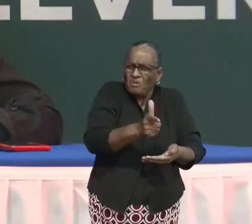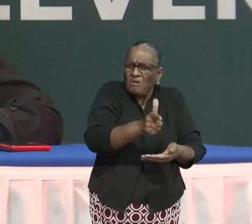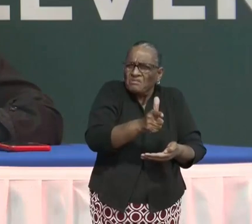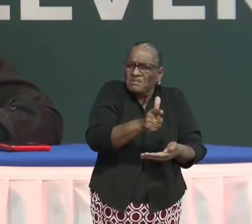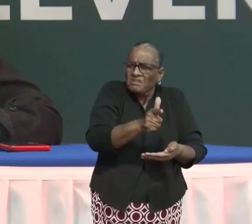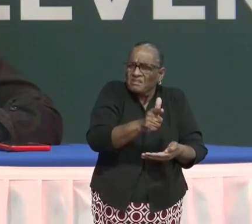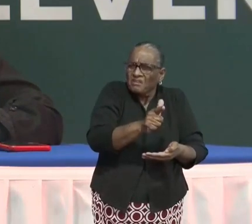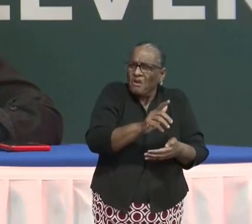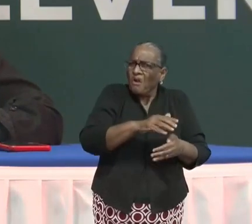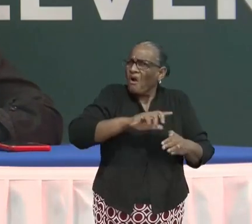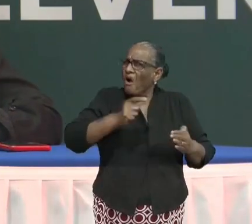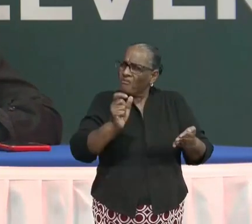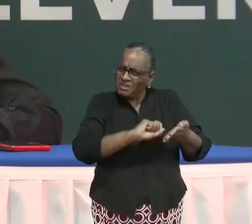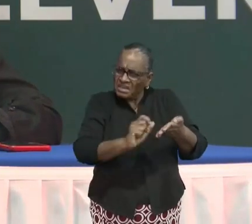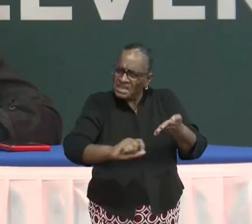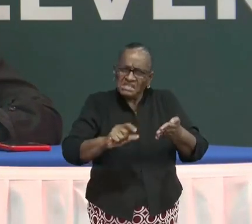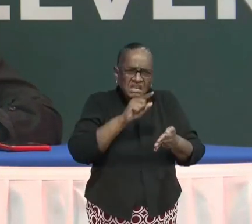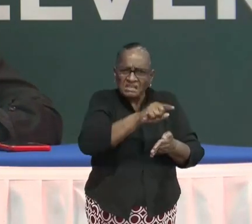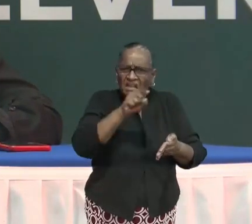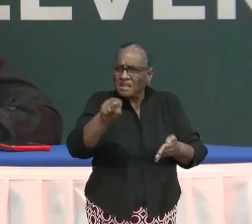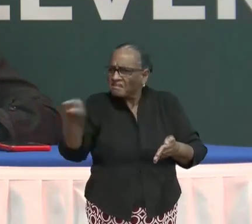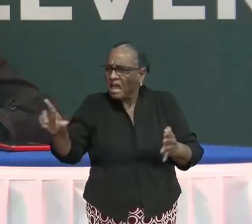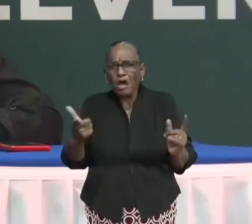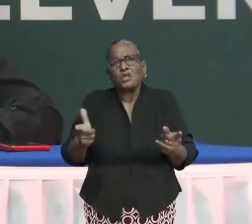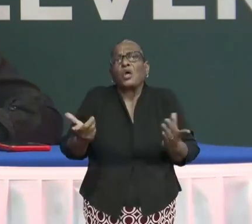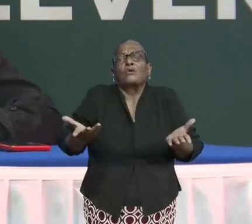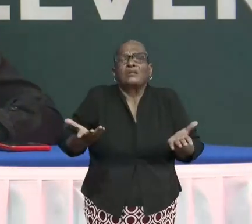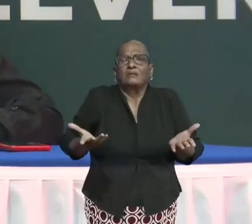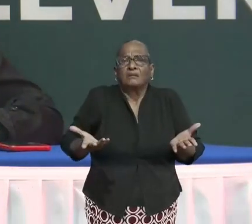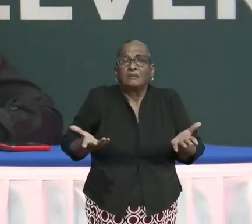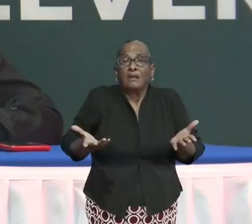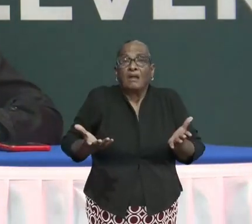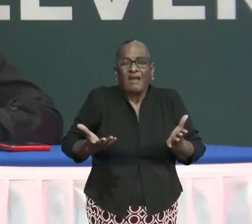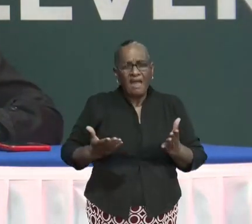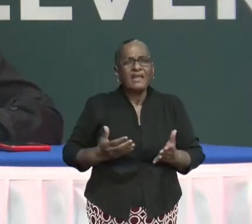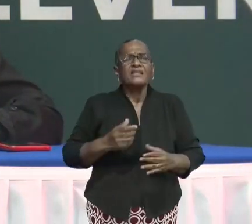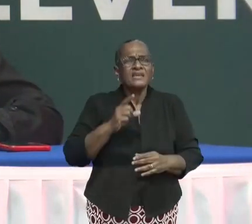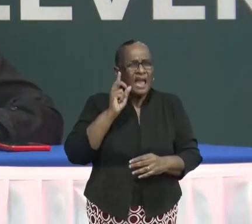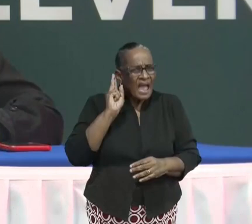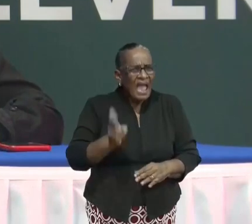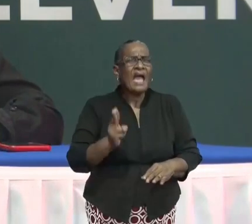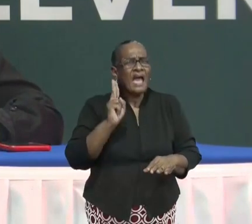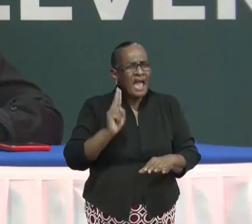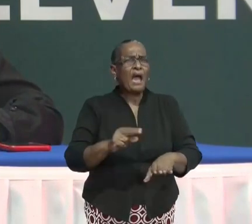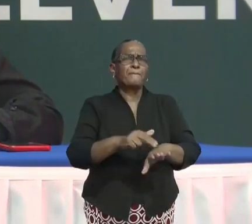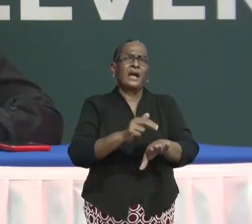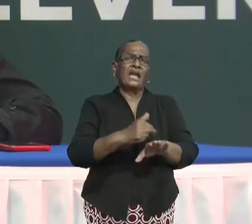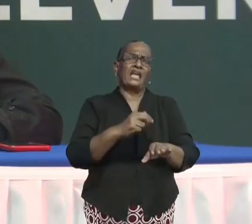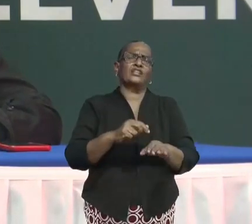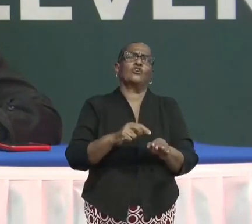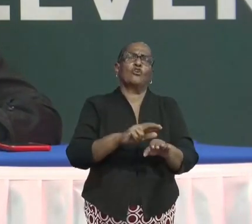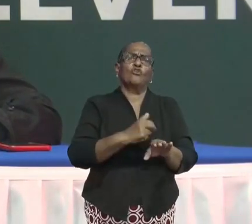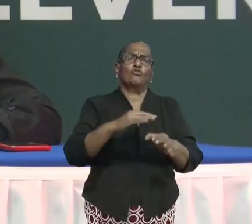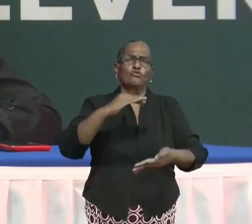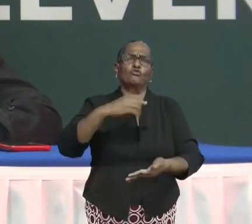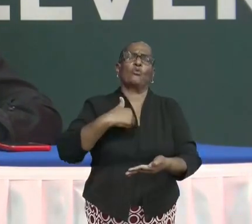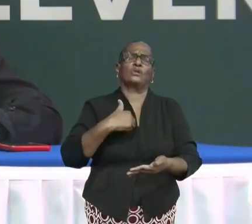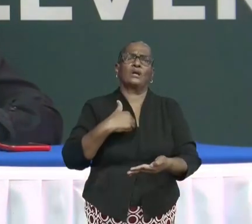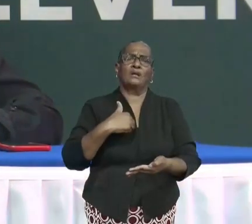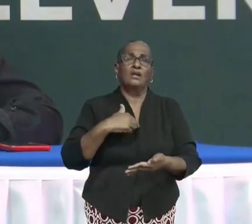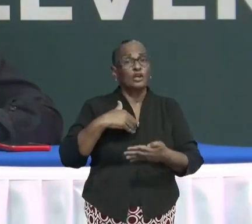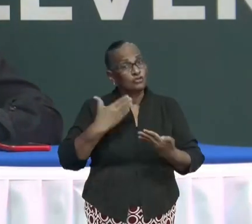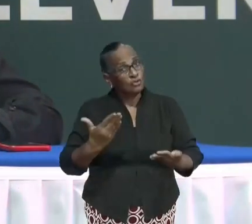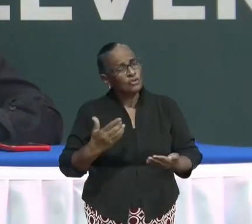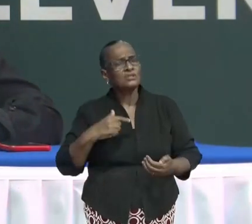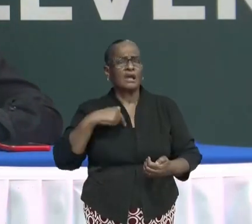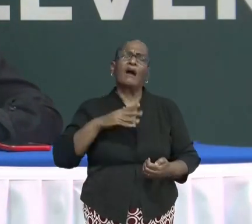of ino registreer no wan presi. En i de behoefte, dat belangrijk gi unu, ino abeng, dus je